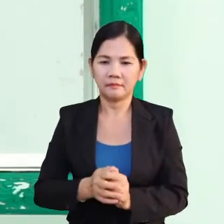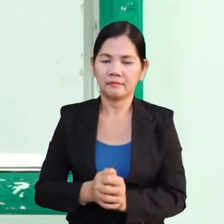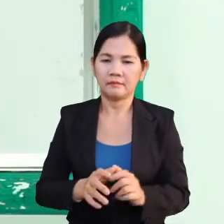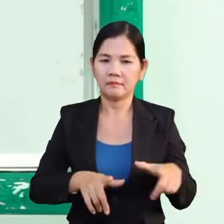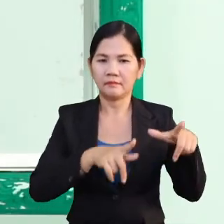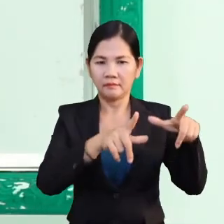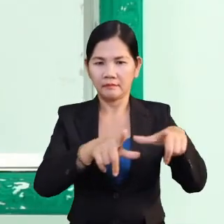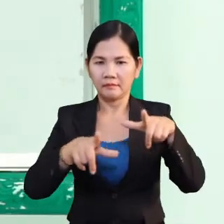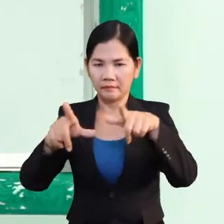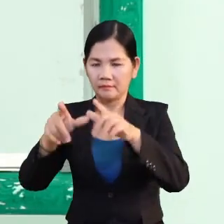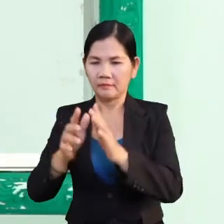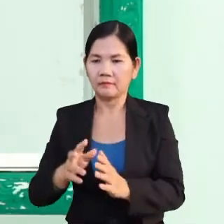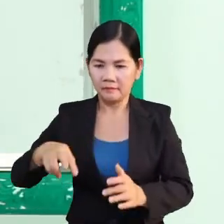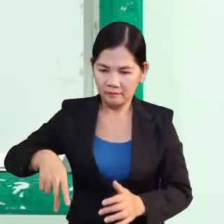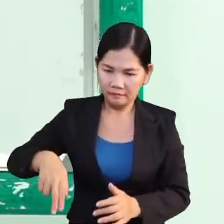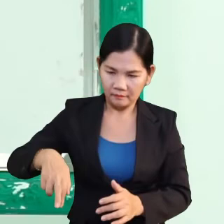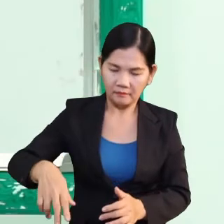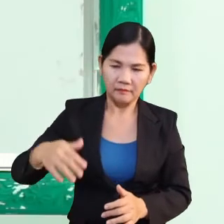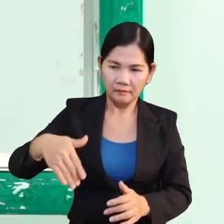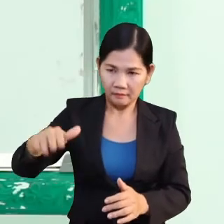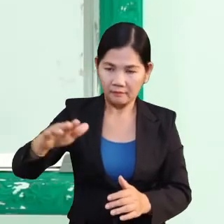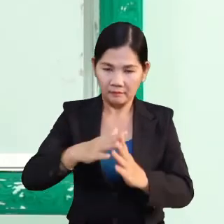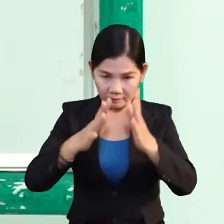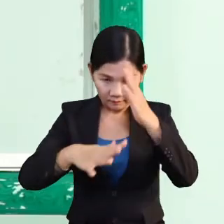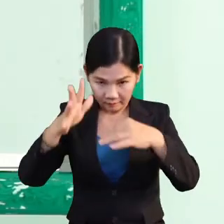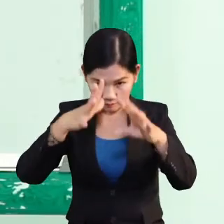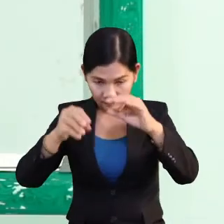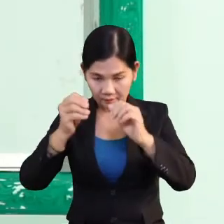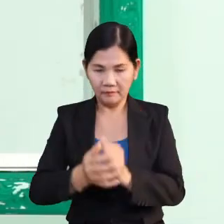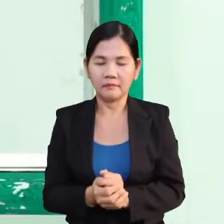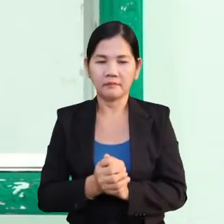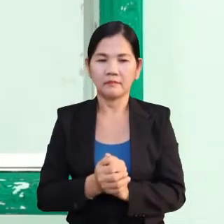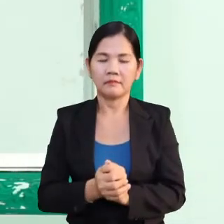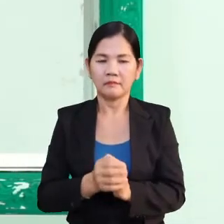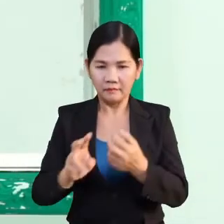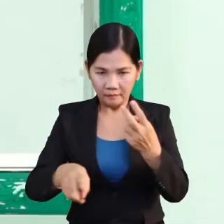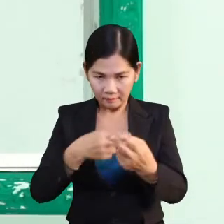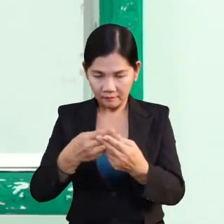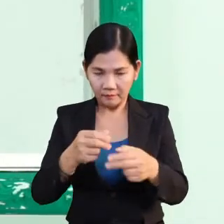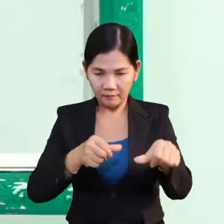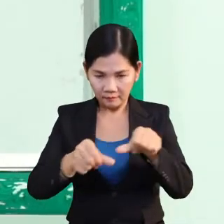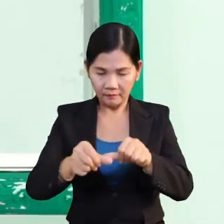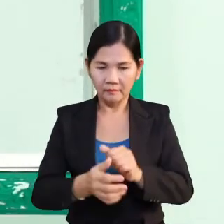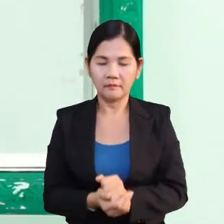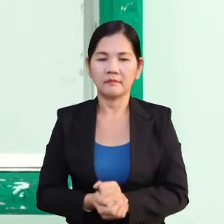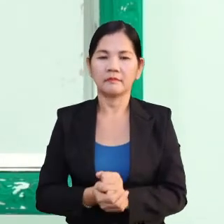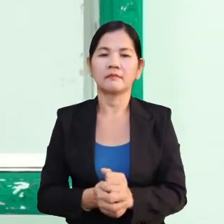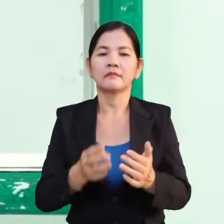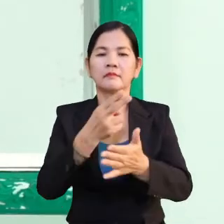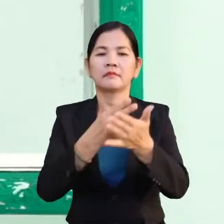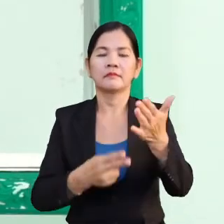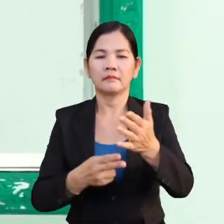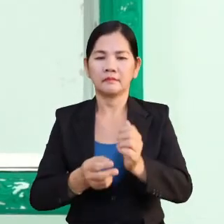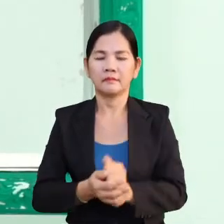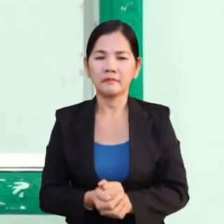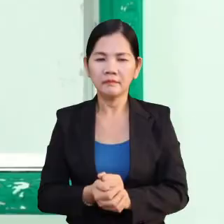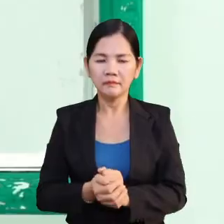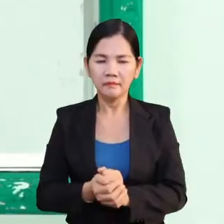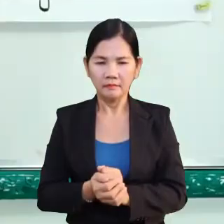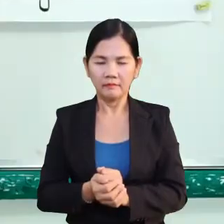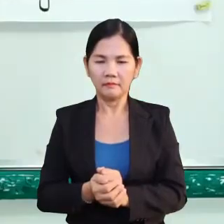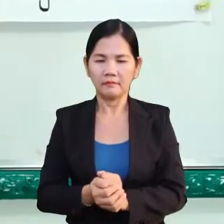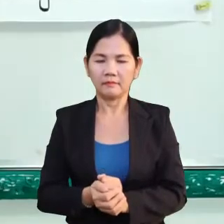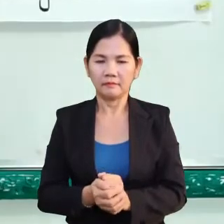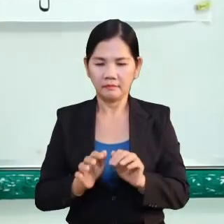ទៅសាលារៀនចាអរគុណកូនកូនដែលកូនៗត្រៀមខ្លួនឆ្លើយសំណួរបន្តហេតុអ្វីបានជាចា